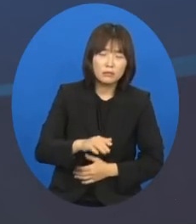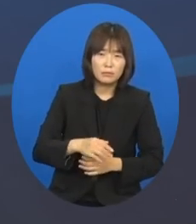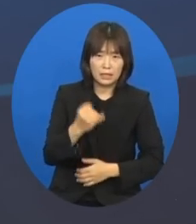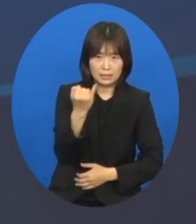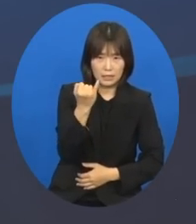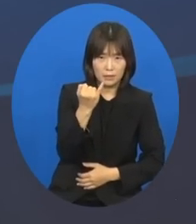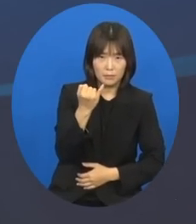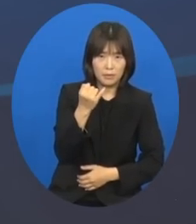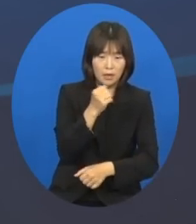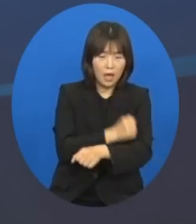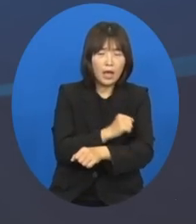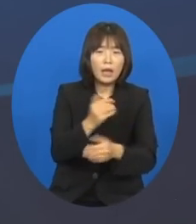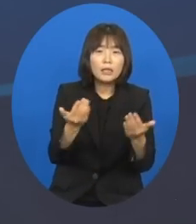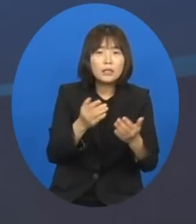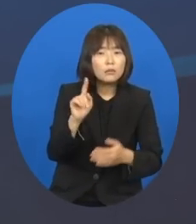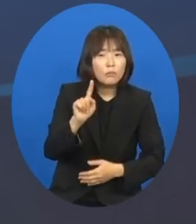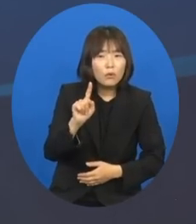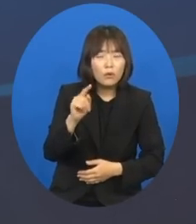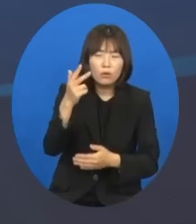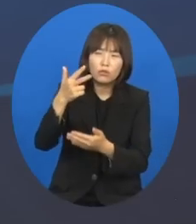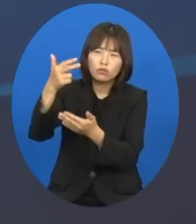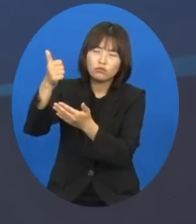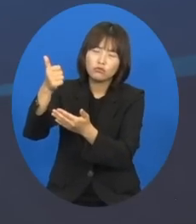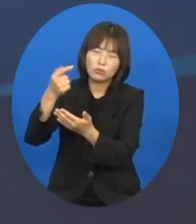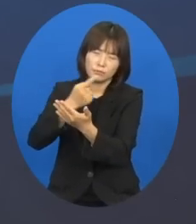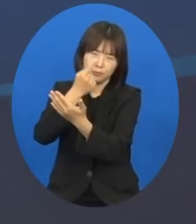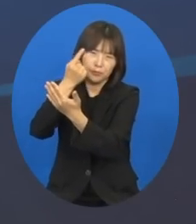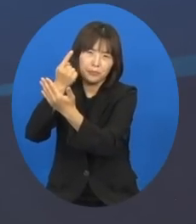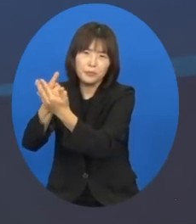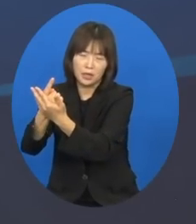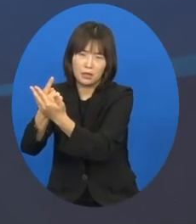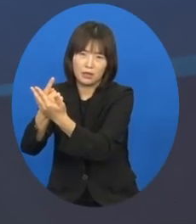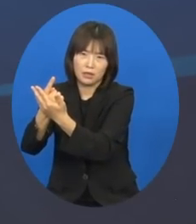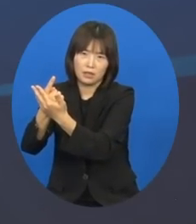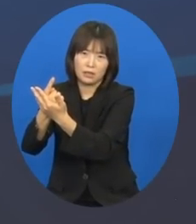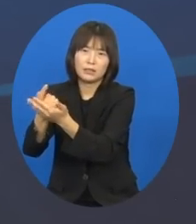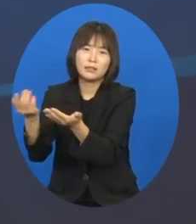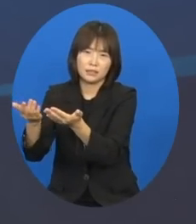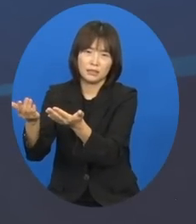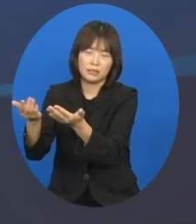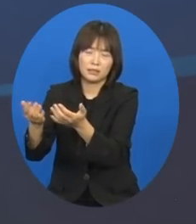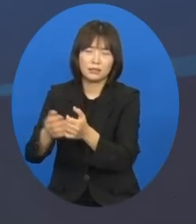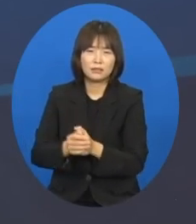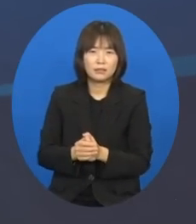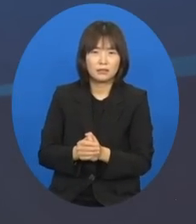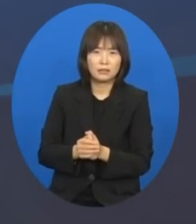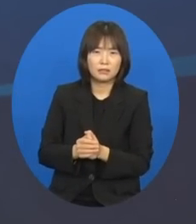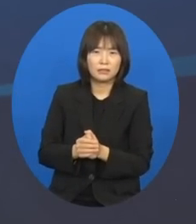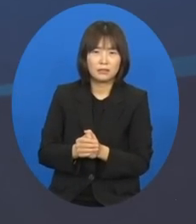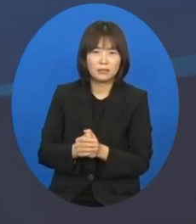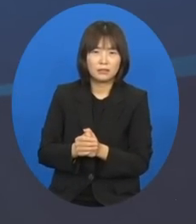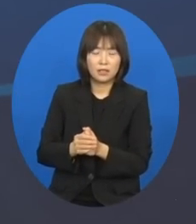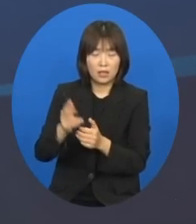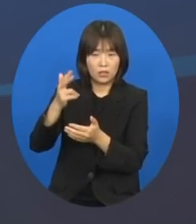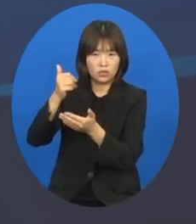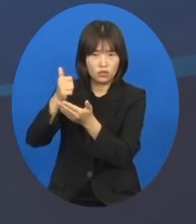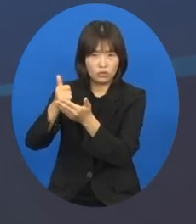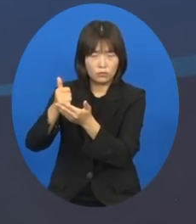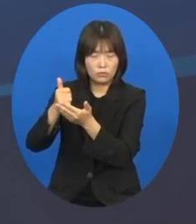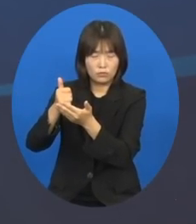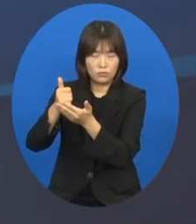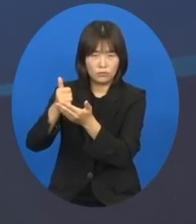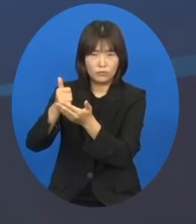가지 주께 피하여 날아들었다는 것 그때의 주님은 그런 사람을 위해서 시려고 쌓아두시는